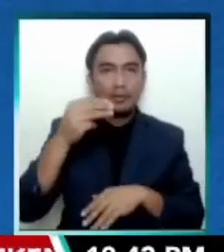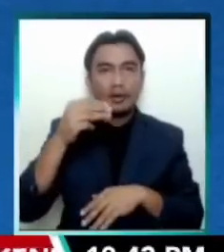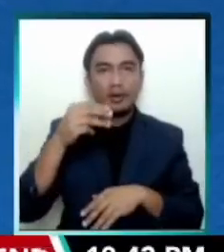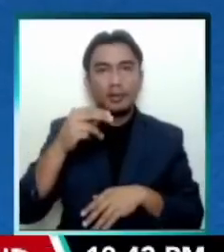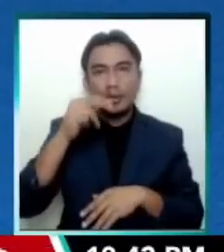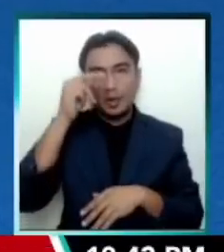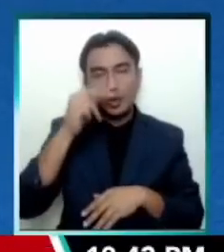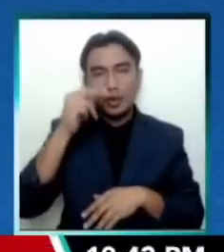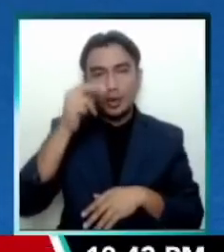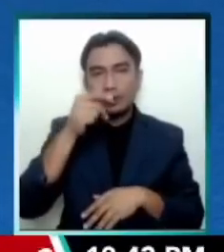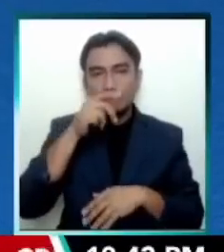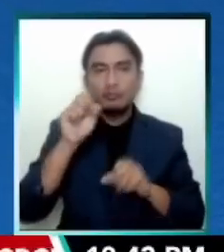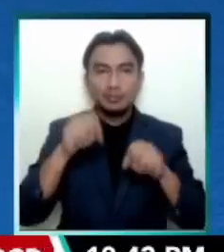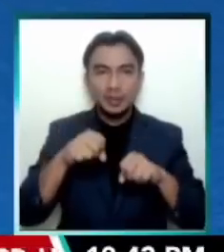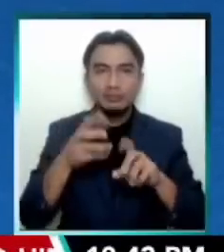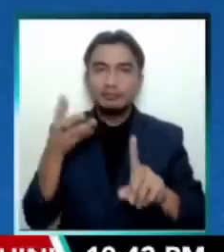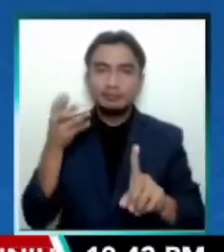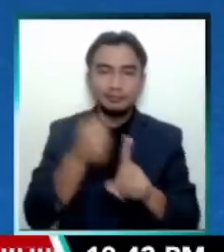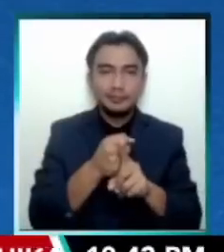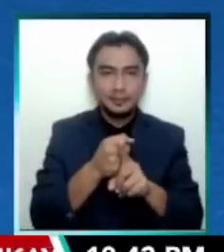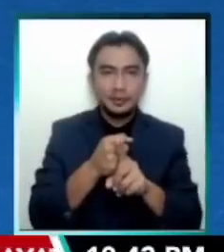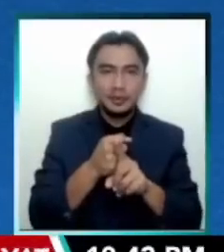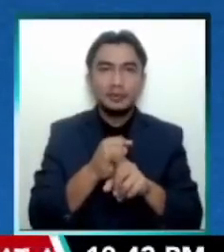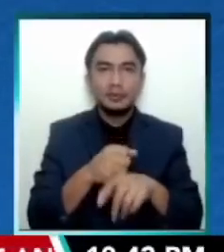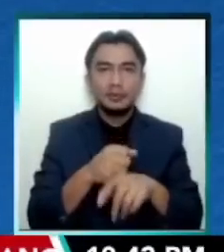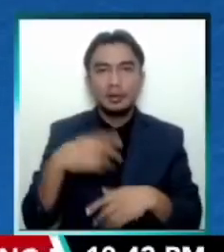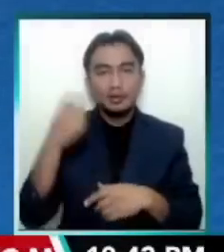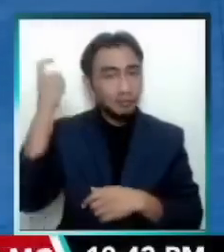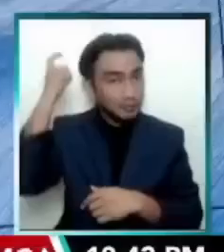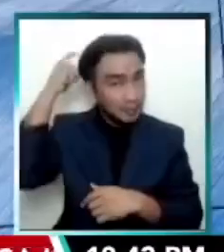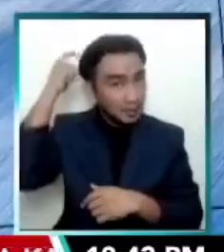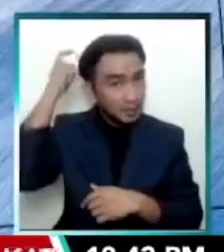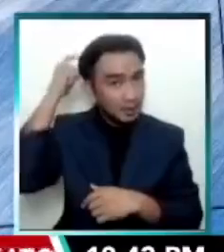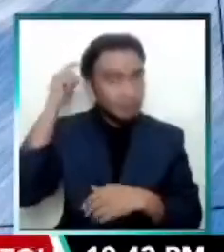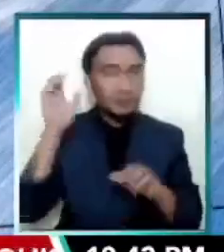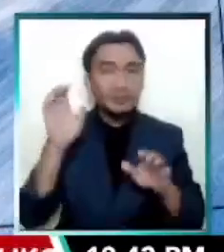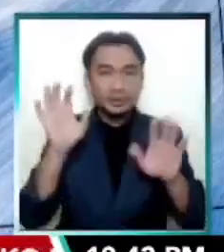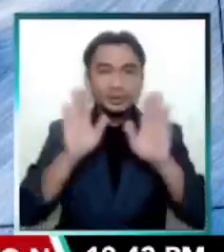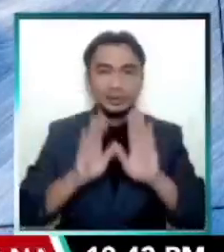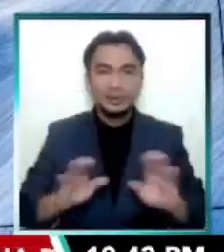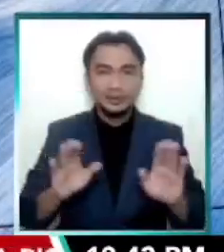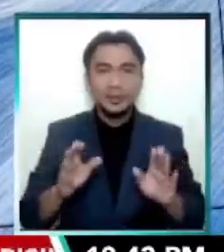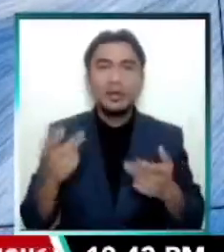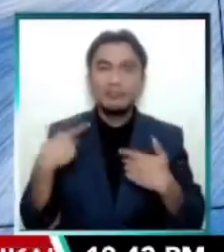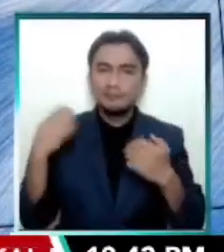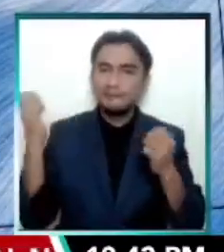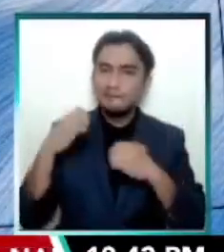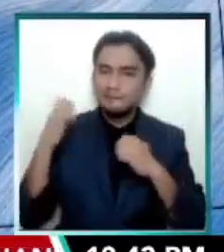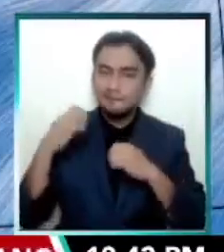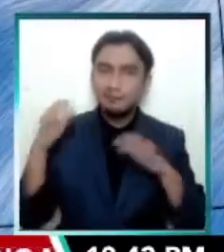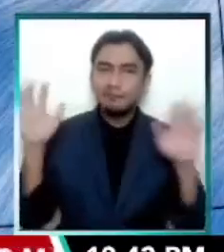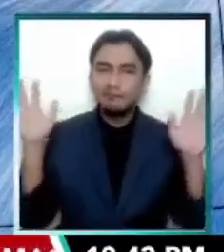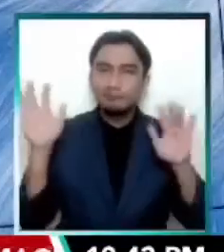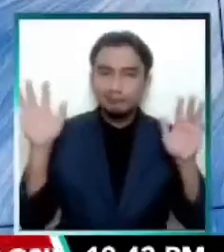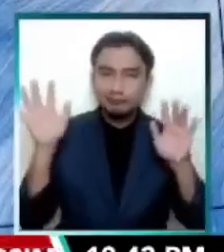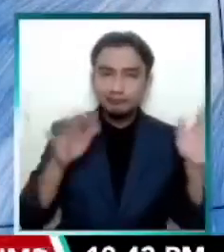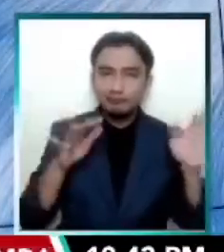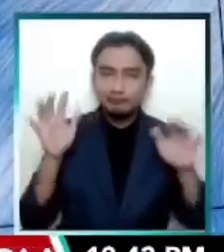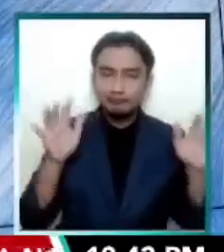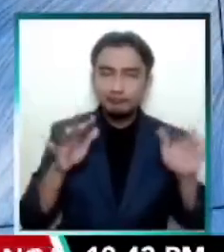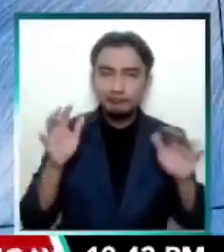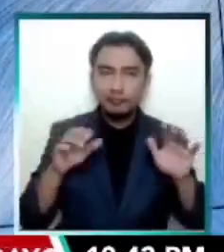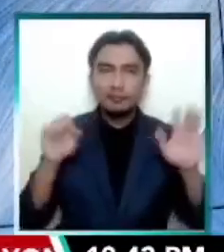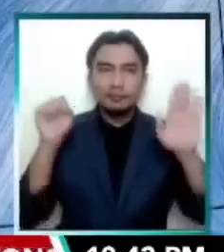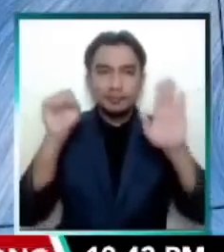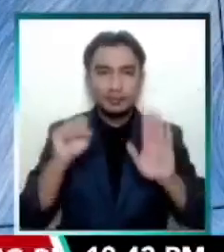Babuyan Islands o Batanes sa Linggo. Mga kapuso, asahan ang mga pag-ulan ngayong weekend na epekto ng trough ng bagyong